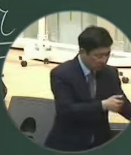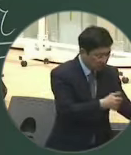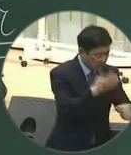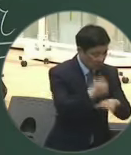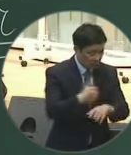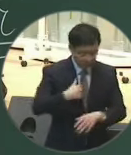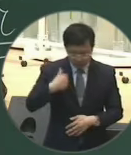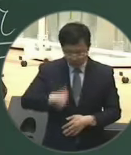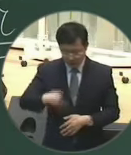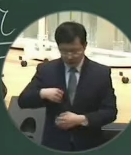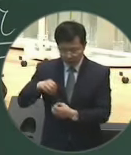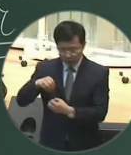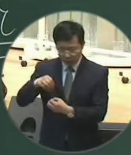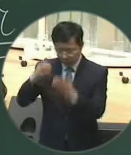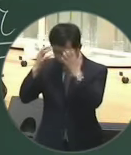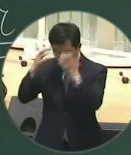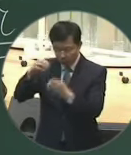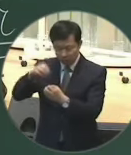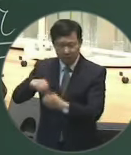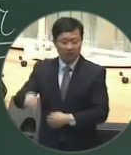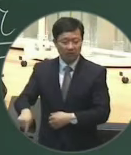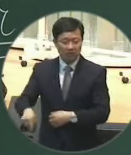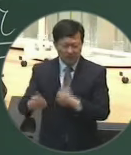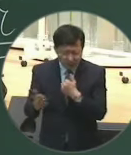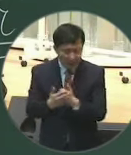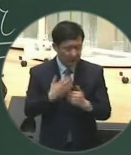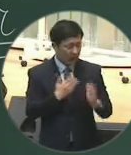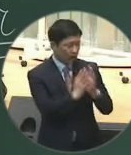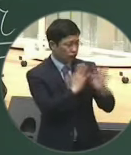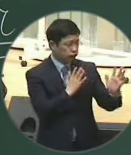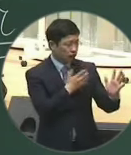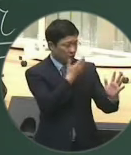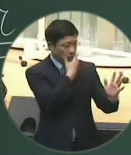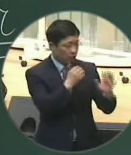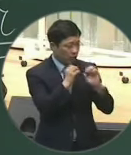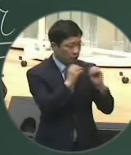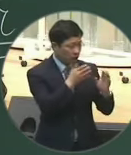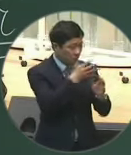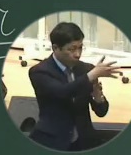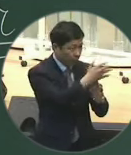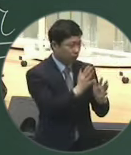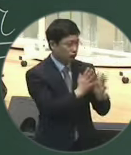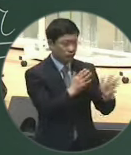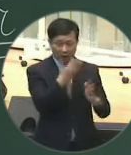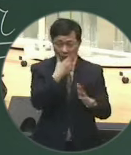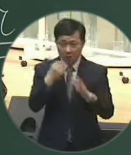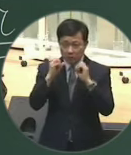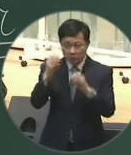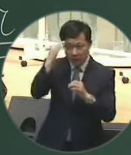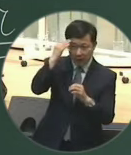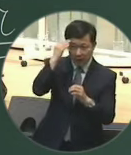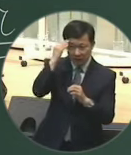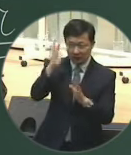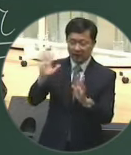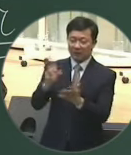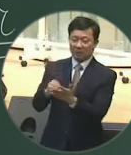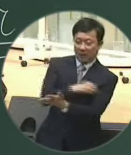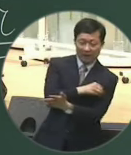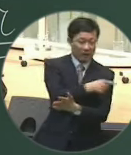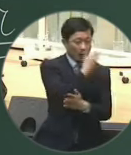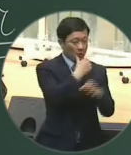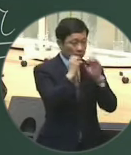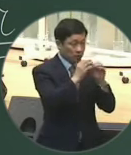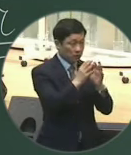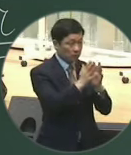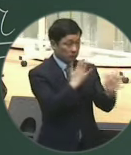하지 마세요. 복음 증거되는 쪽으로 서세요. So for your church, you don't have to do such great things. Just stand on the line and go in the direction